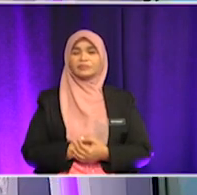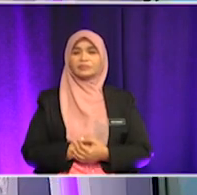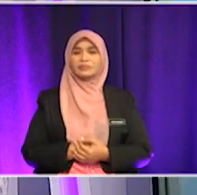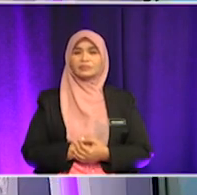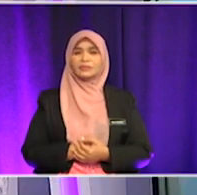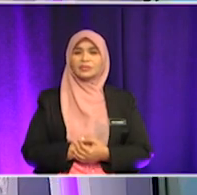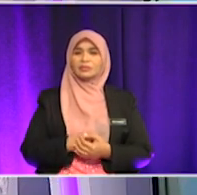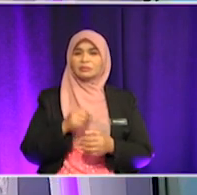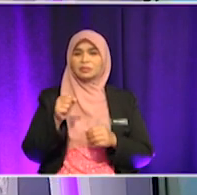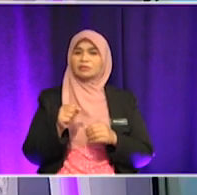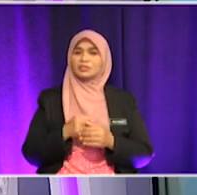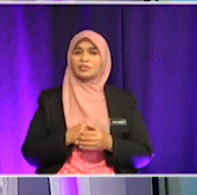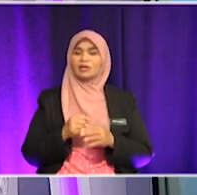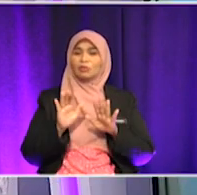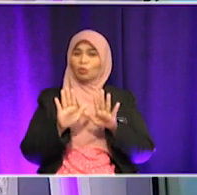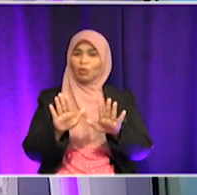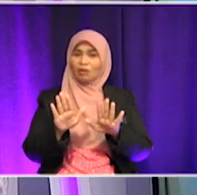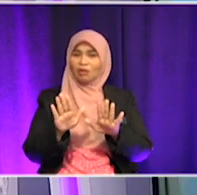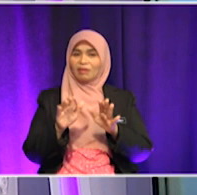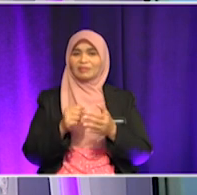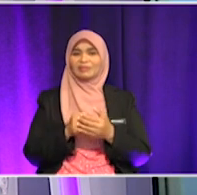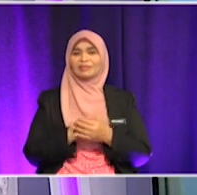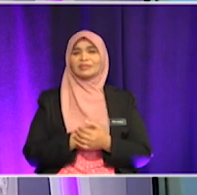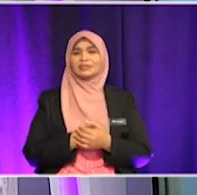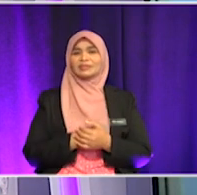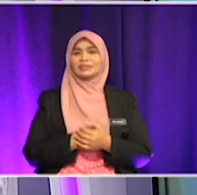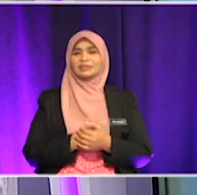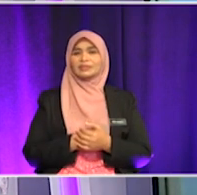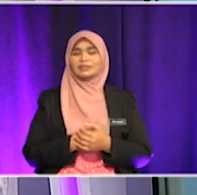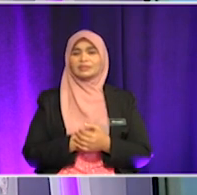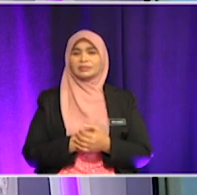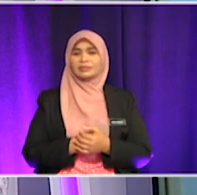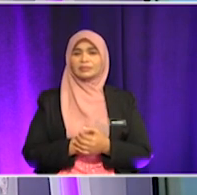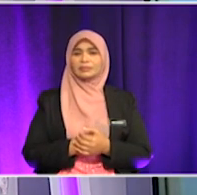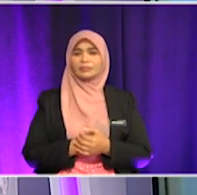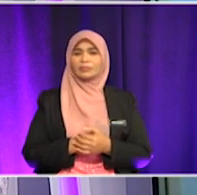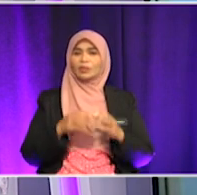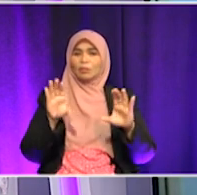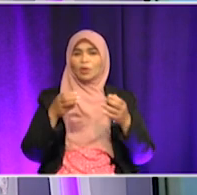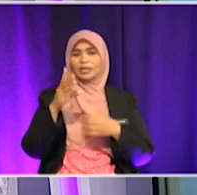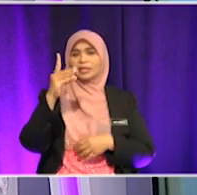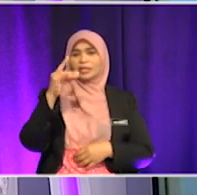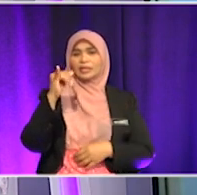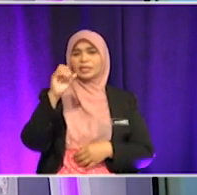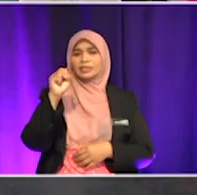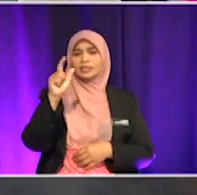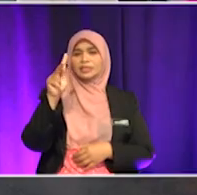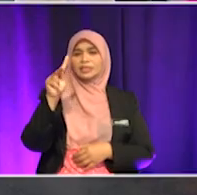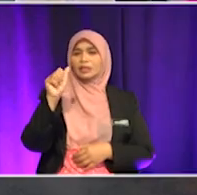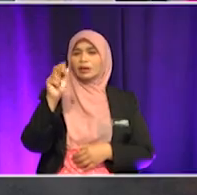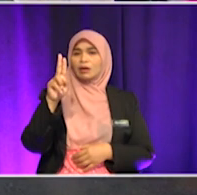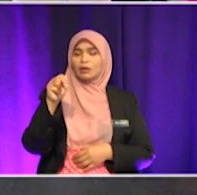100 tolak 15 dan 100 tolak 10. Iya. Untuk seluar dan baju. Okay, kita bagi masa kepada murid-murid untuk